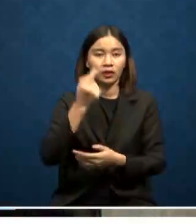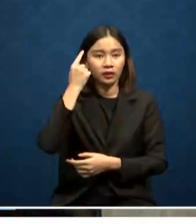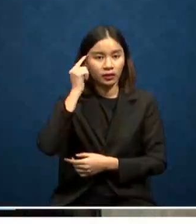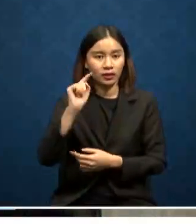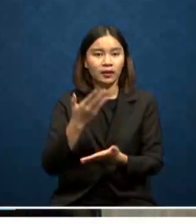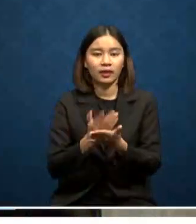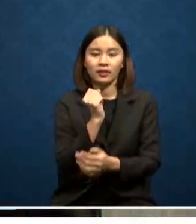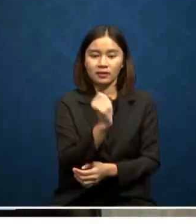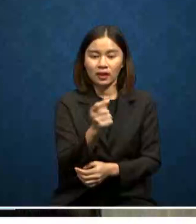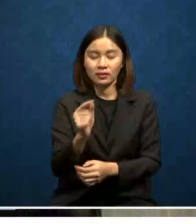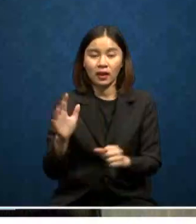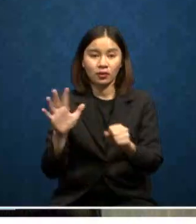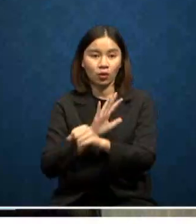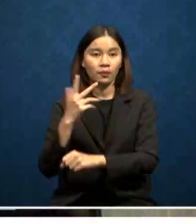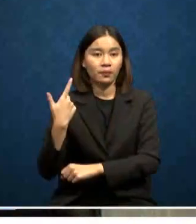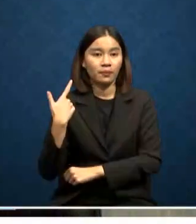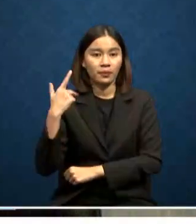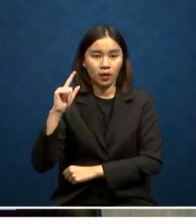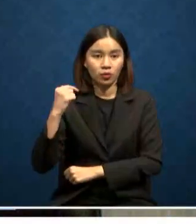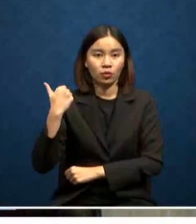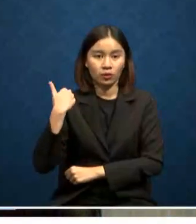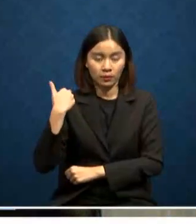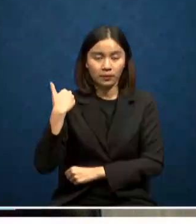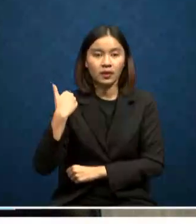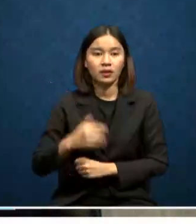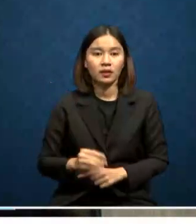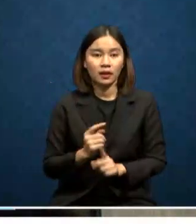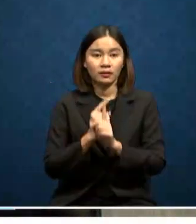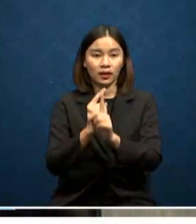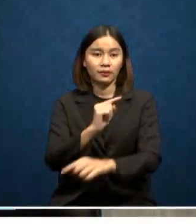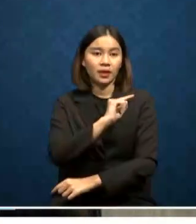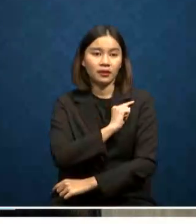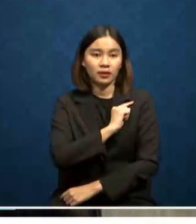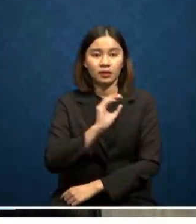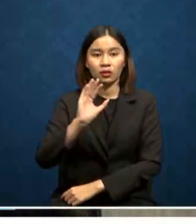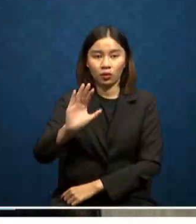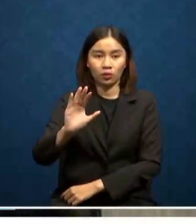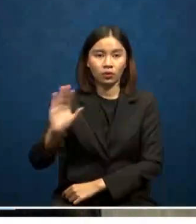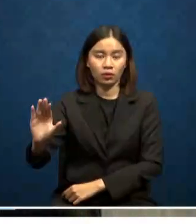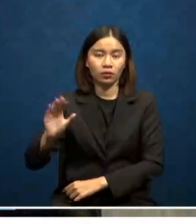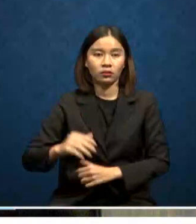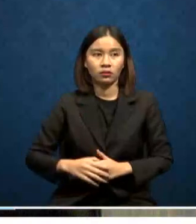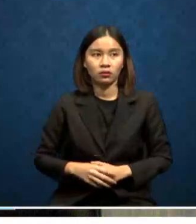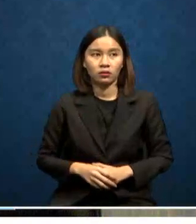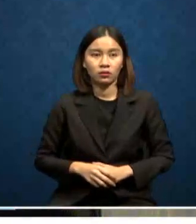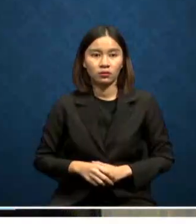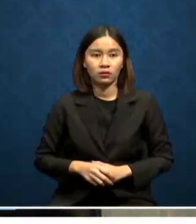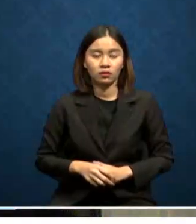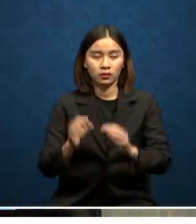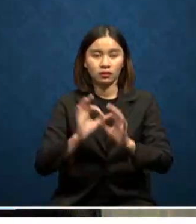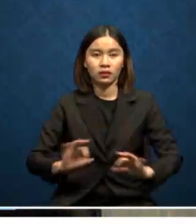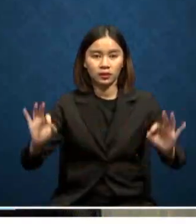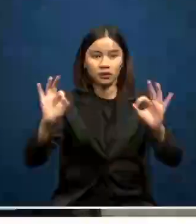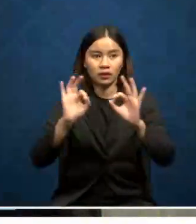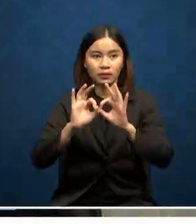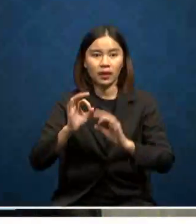ช้อย่างคุ้มค่าแล้วก็ตรงตามภารกิจของหน่วยรับงบประมาณโดยเฉพาะได้